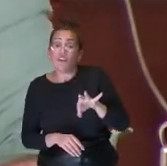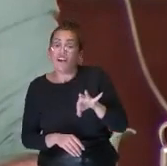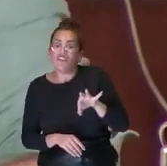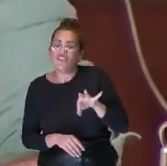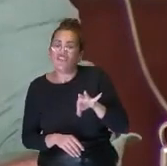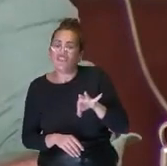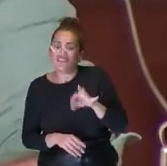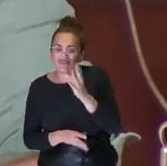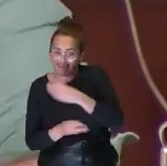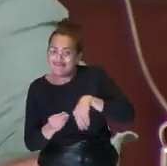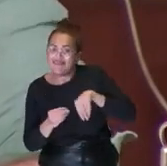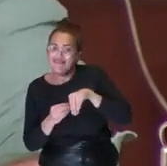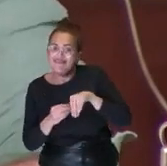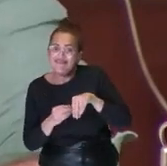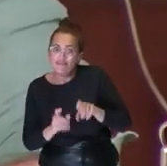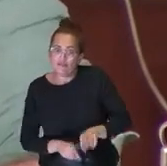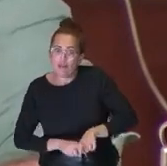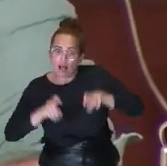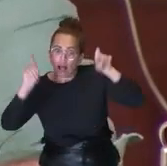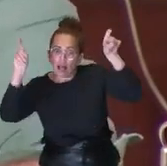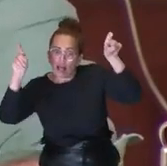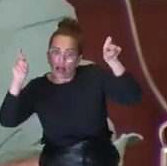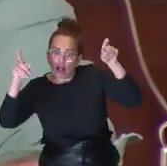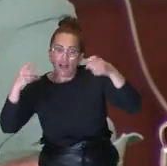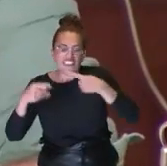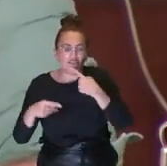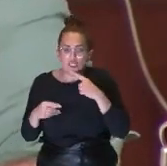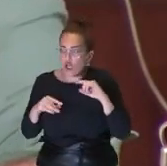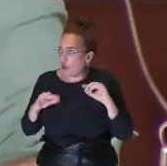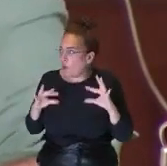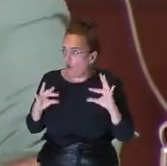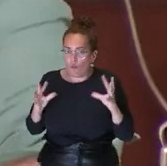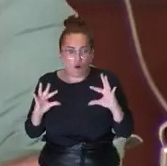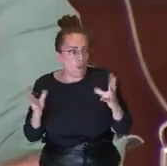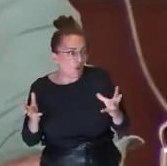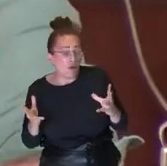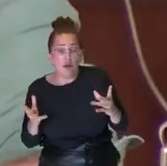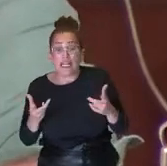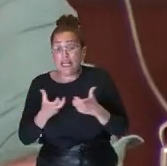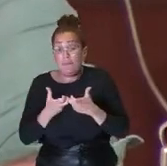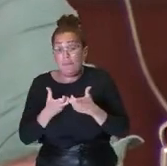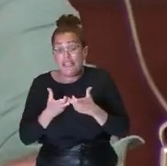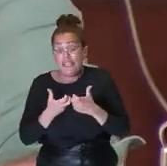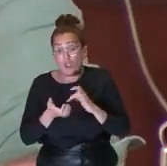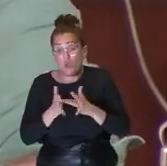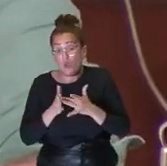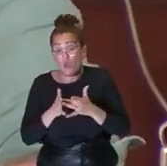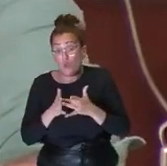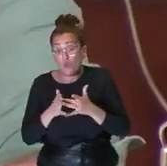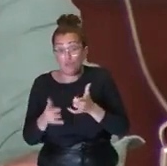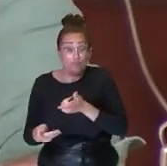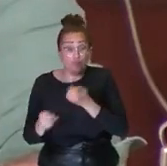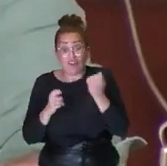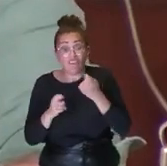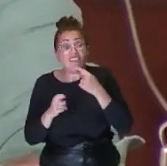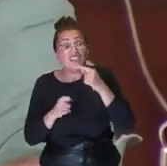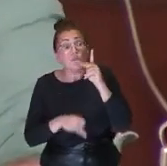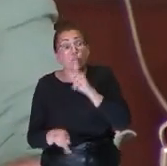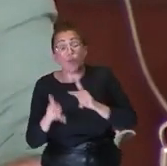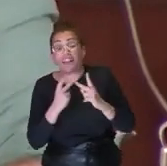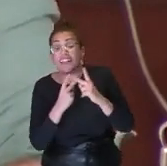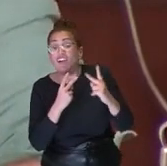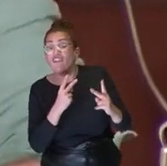augmenté, les promoteurs ont du mal à aller se financer et ça coûte plus cher. Les potentiels propriétaires, les